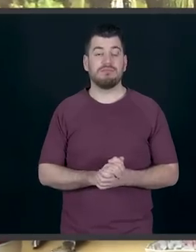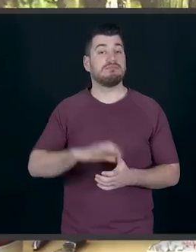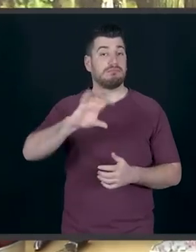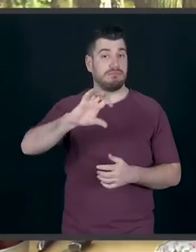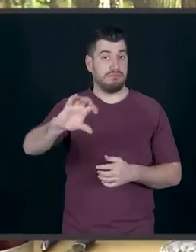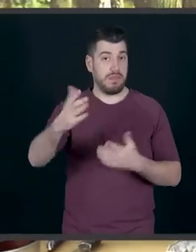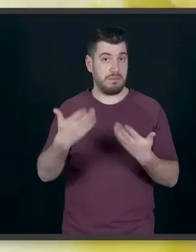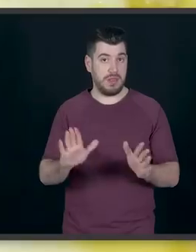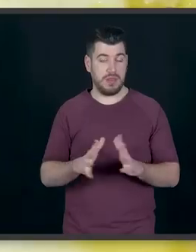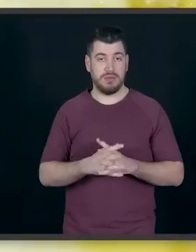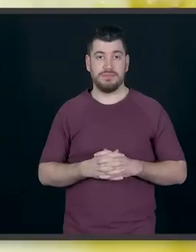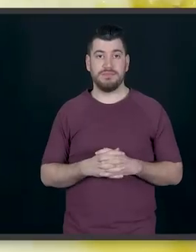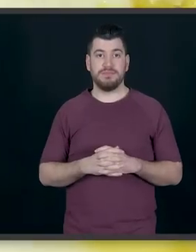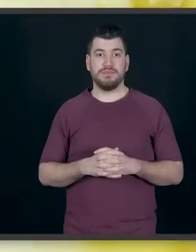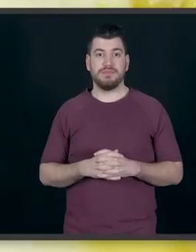Αλάτι.